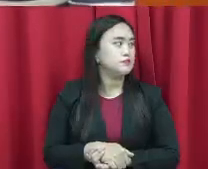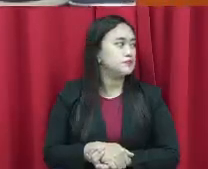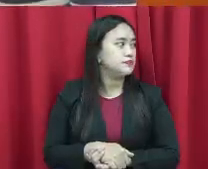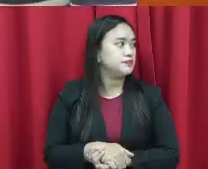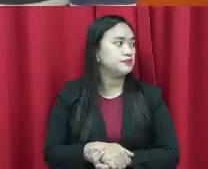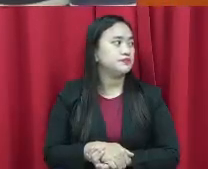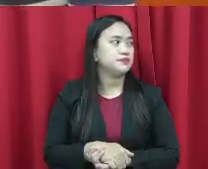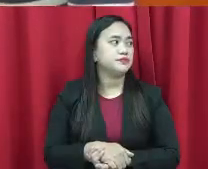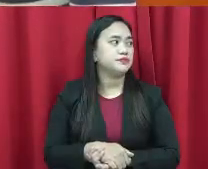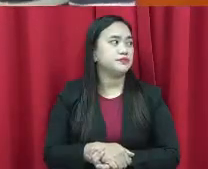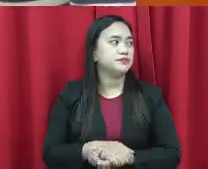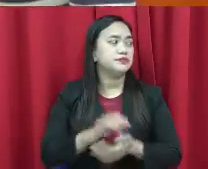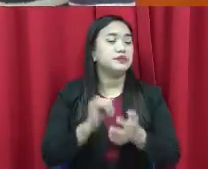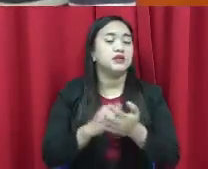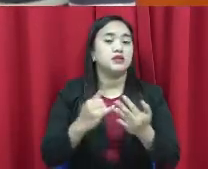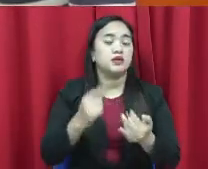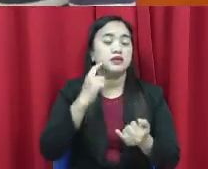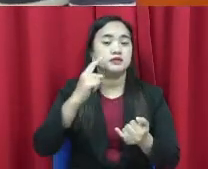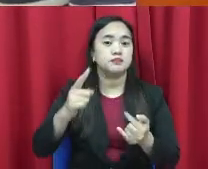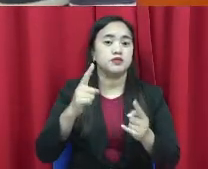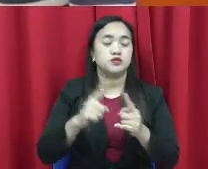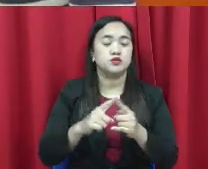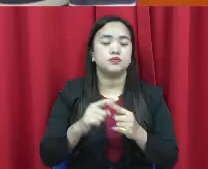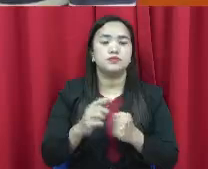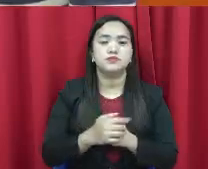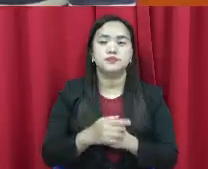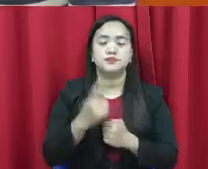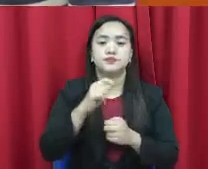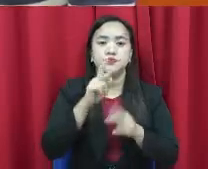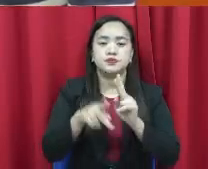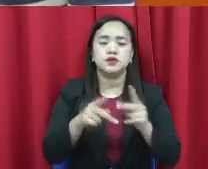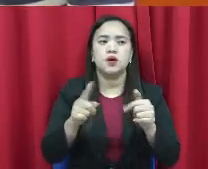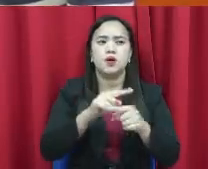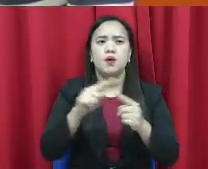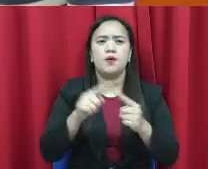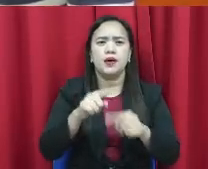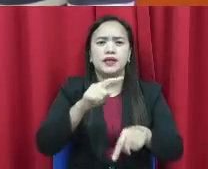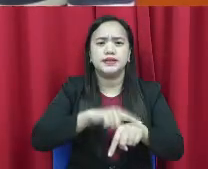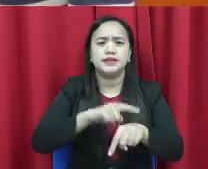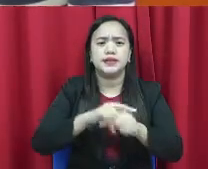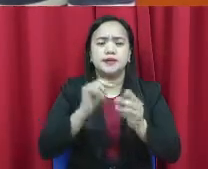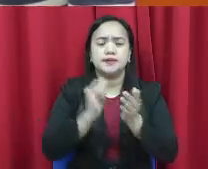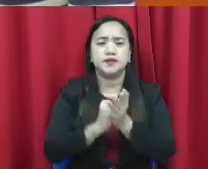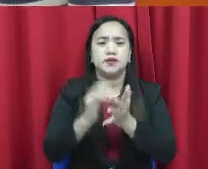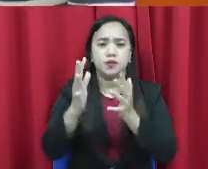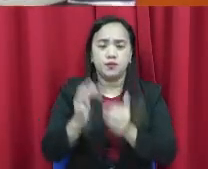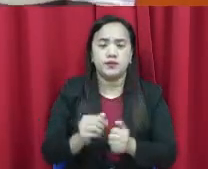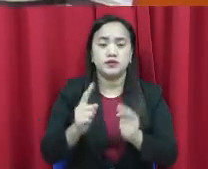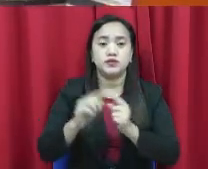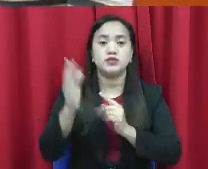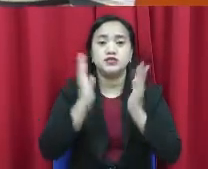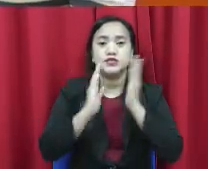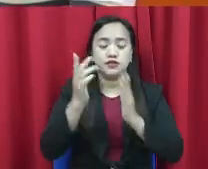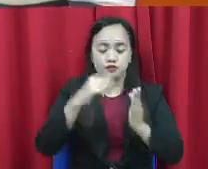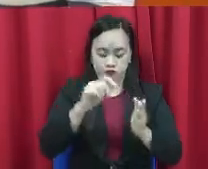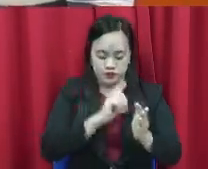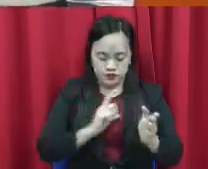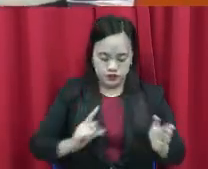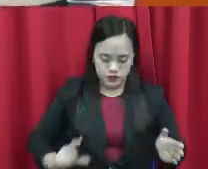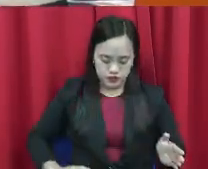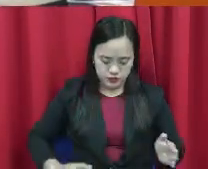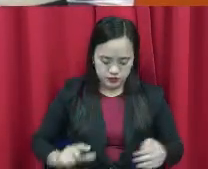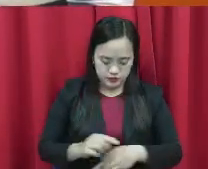na-experience sa Panginoon nung sila ay sumunod sa Panginoon Kaya nga po dito po sa talatang ito